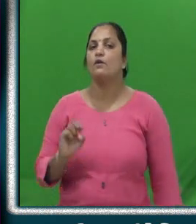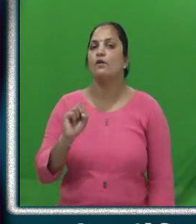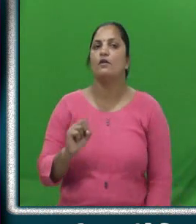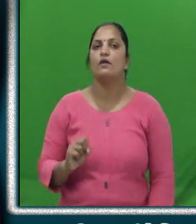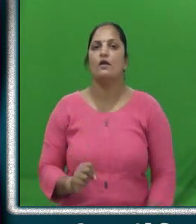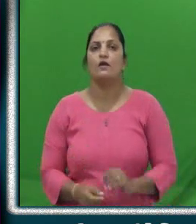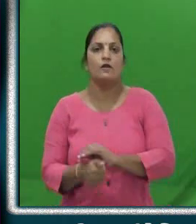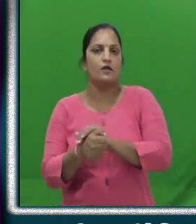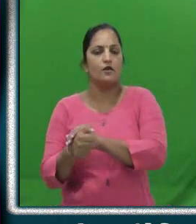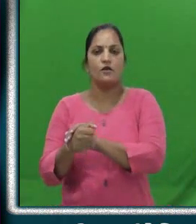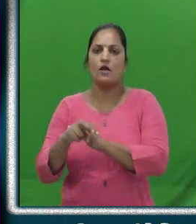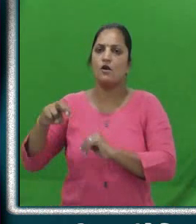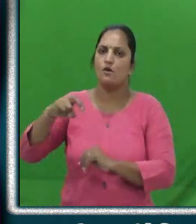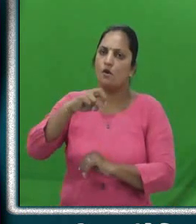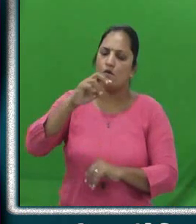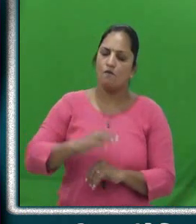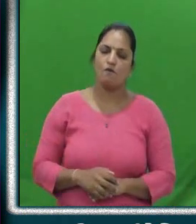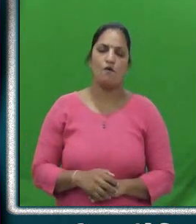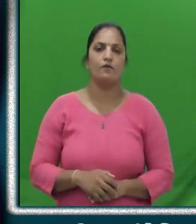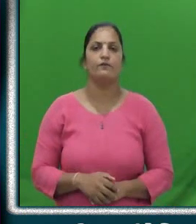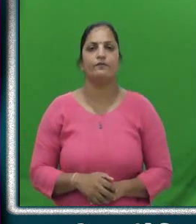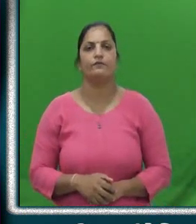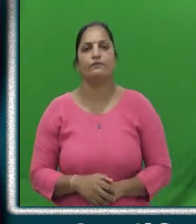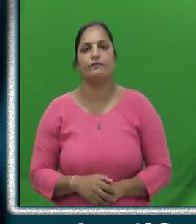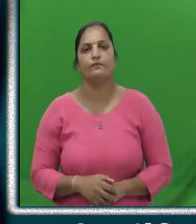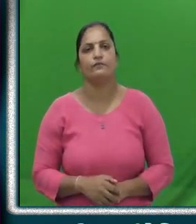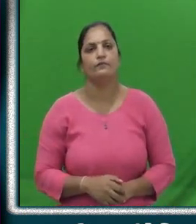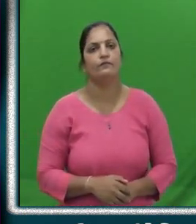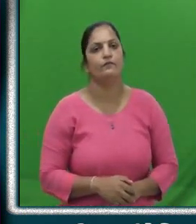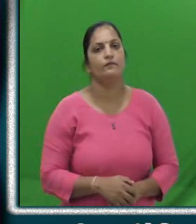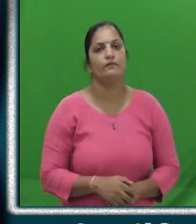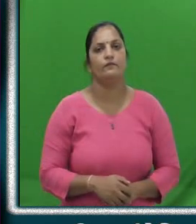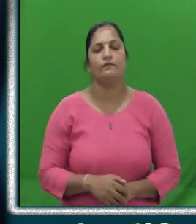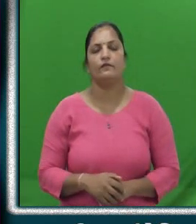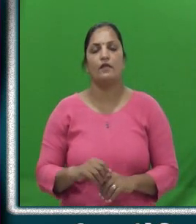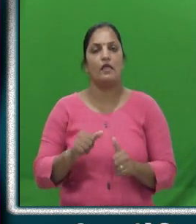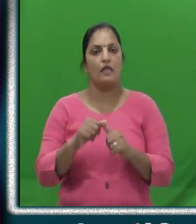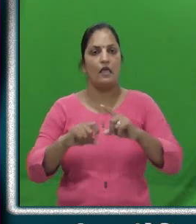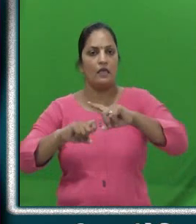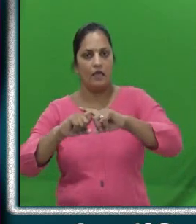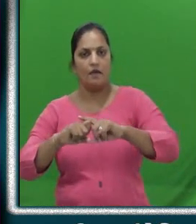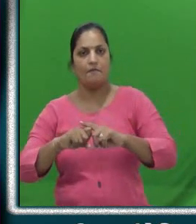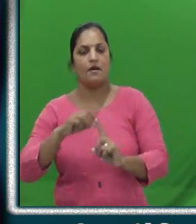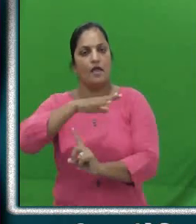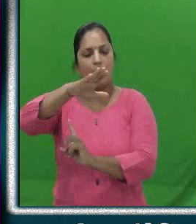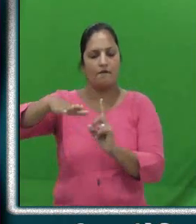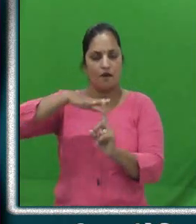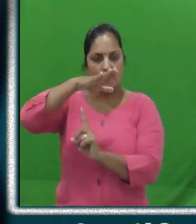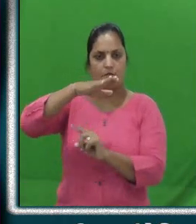આપ્યું ચરવરનું નામ આપ્યું ટર્ટલ વોક એની શરૂઆત સાથે એને અરુણ કૃષ્ણમૂર્તિએ